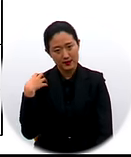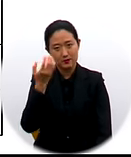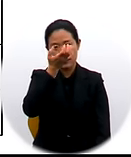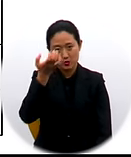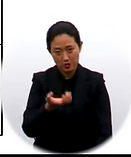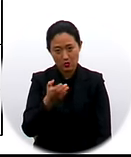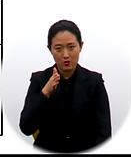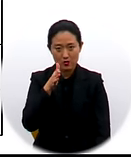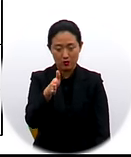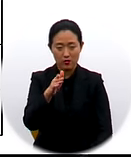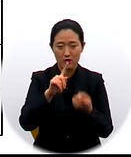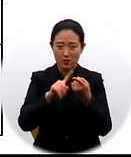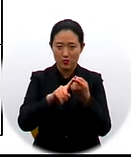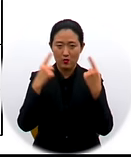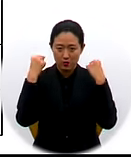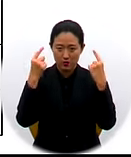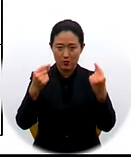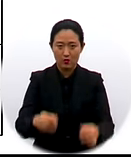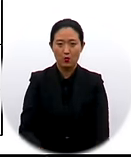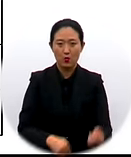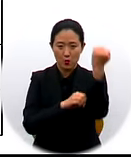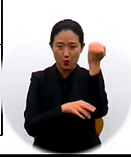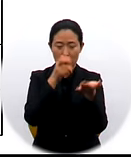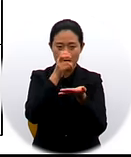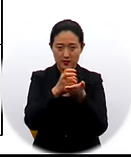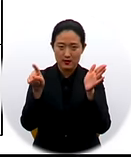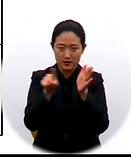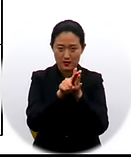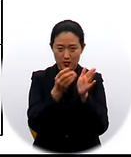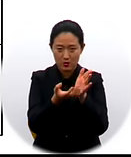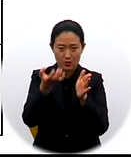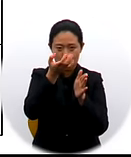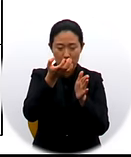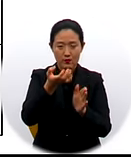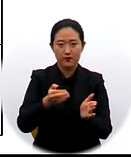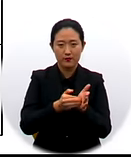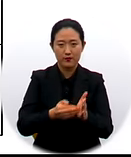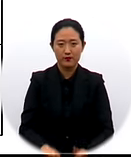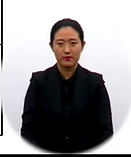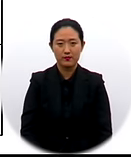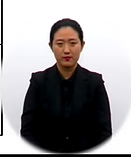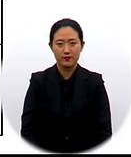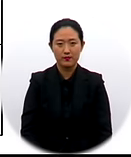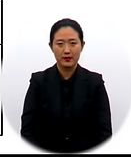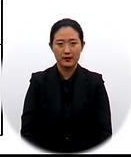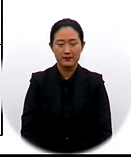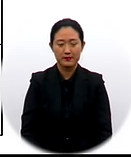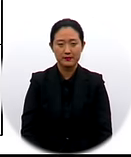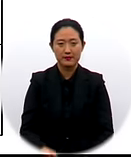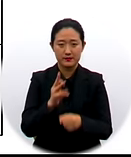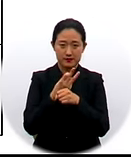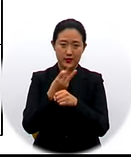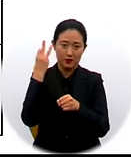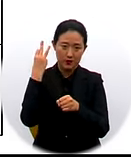보면 책임의식이 조금 떨어졌고 전문성은 여전히 유지되고 있는데 원칙과 신뢰는 상당히 높은 수준으로 이 경계에서 치고 올라오는